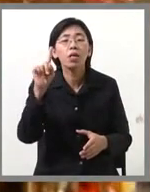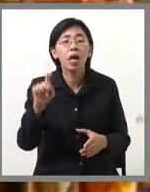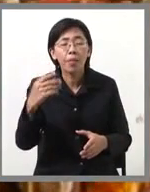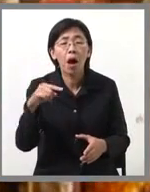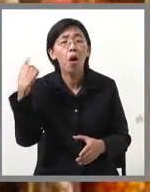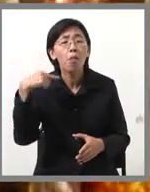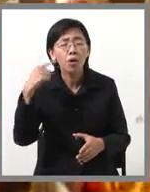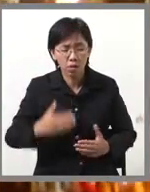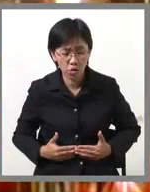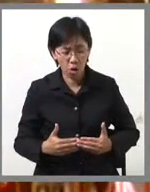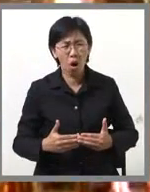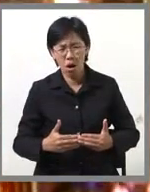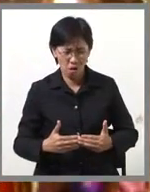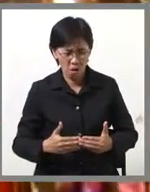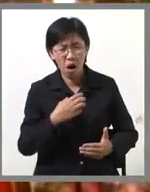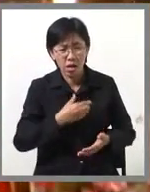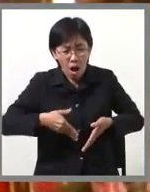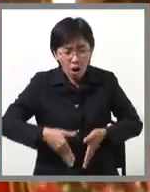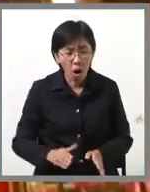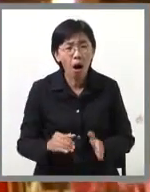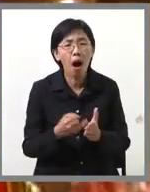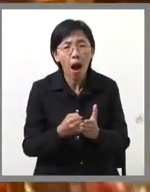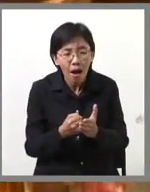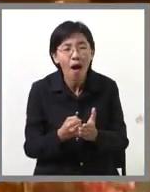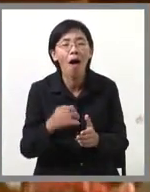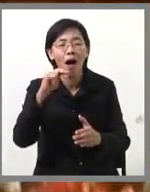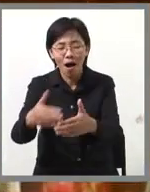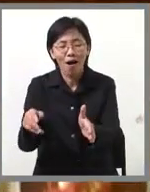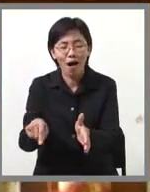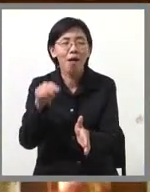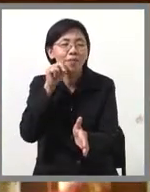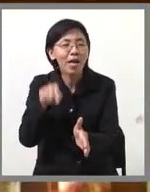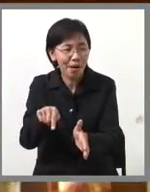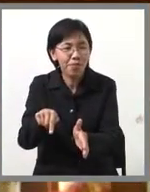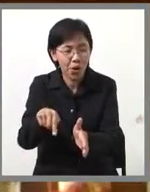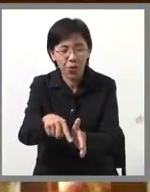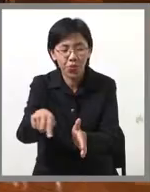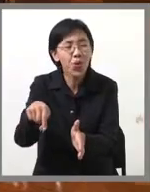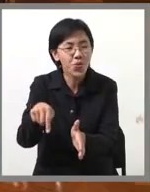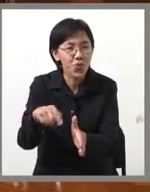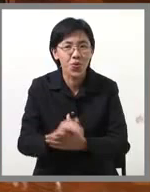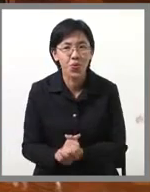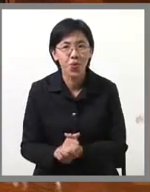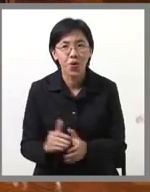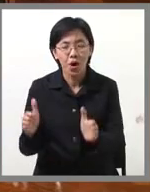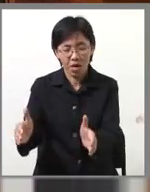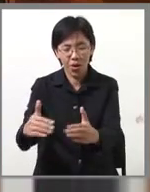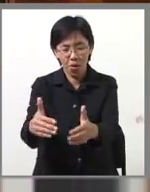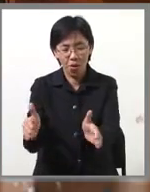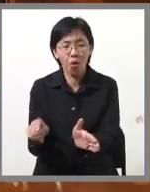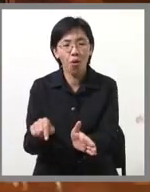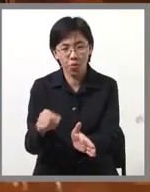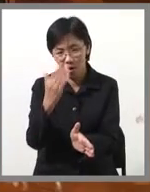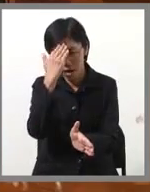ไหนที่ท้องแก่ก็ต้องการจะคลอดลูกง่ายก็ให้มาตักน้ำมนต์ที่ข้างหน้า มี เป็นทำเป็นโพงบ่